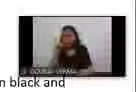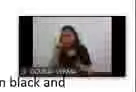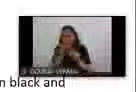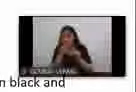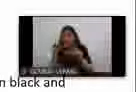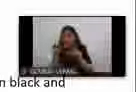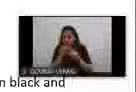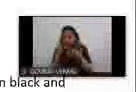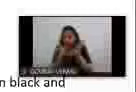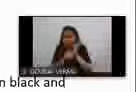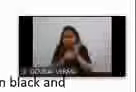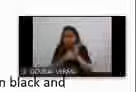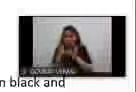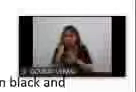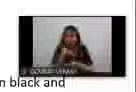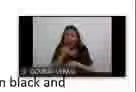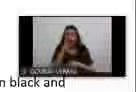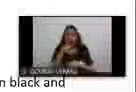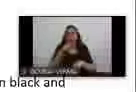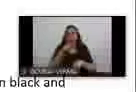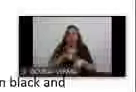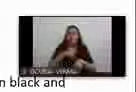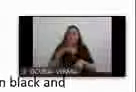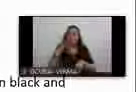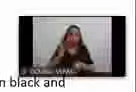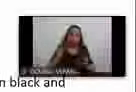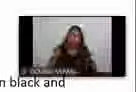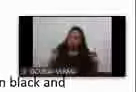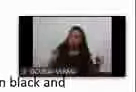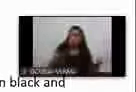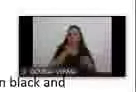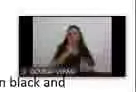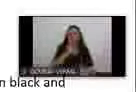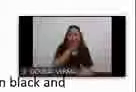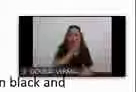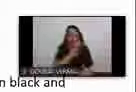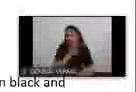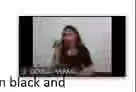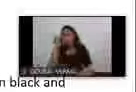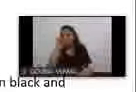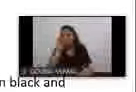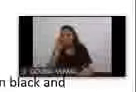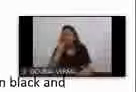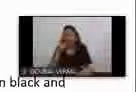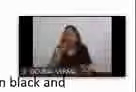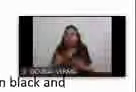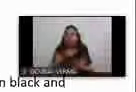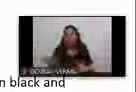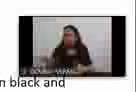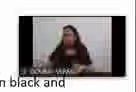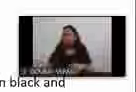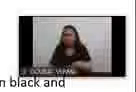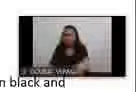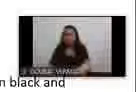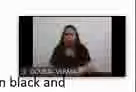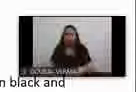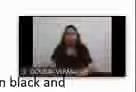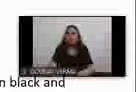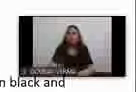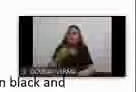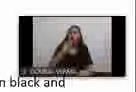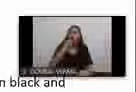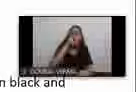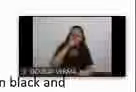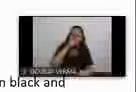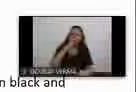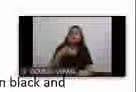बिगेस्ट डेवलपमेंट माइलस्टोन एट दिस एज. द चाइल्ड विल स्टार्ट पिकिंग अप ऑब्जेक्ट्स एंड मुंह पे लेके जाता है, सूंघता है, ये